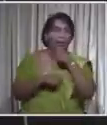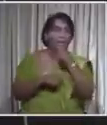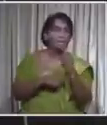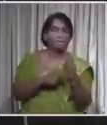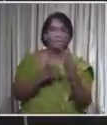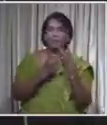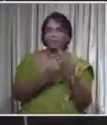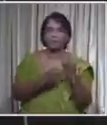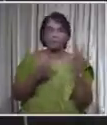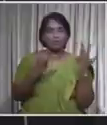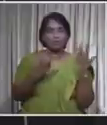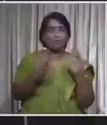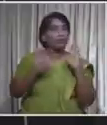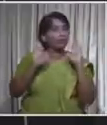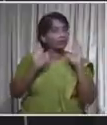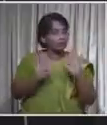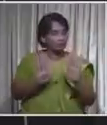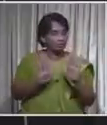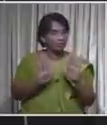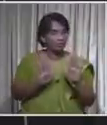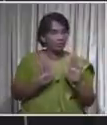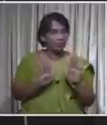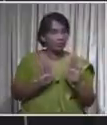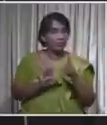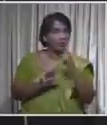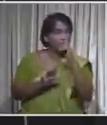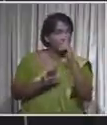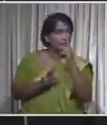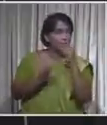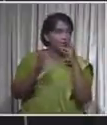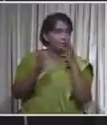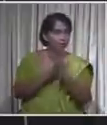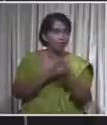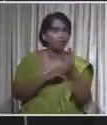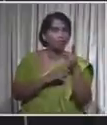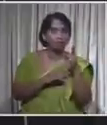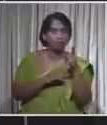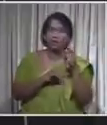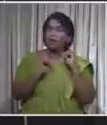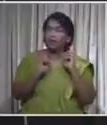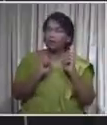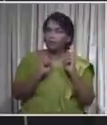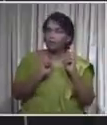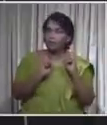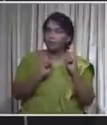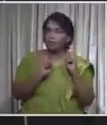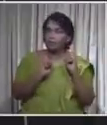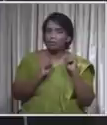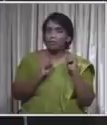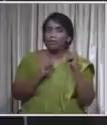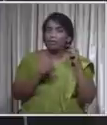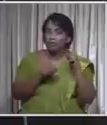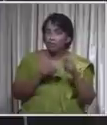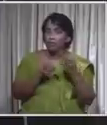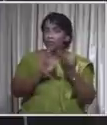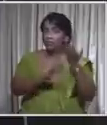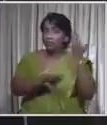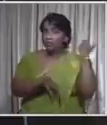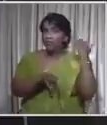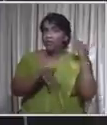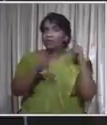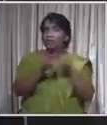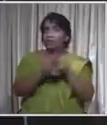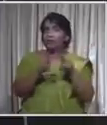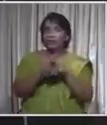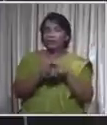හම්බෙන්නේ නැහැ. හැබැයි එක කොස්සක් තියෙනවා. ඒ තමයි මේක අතීතයේ බලපාන විදිහට